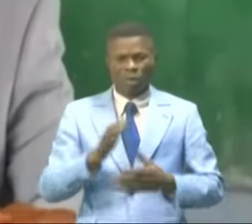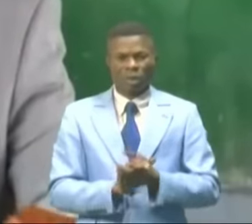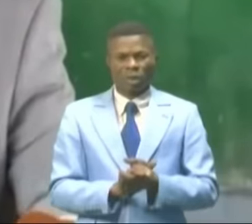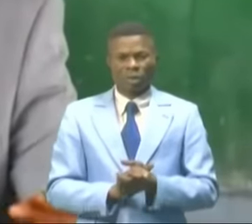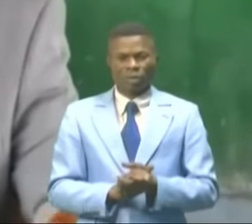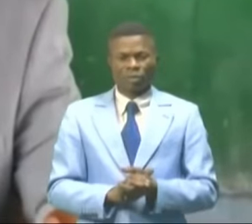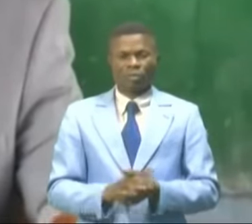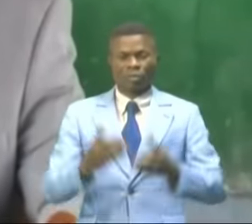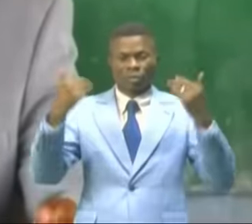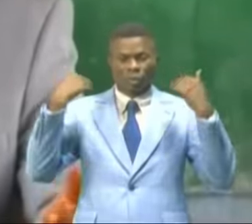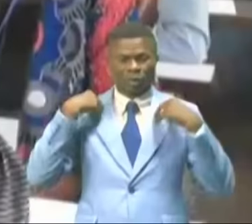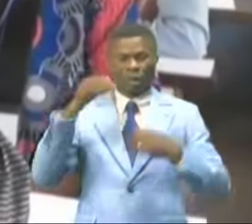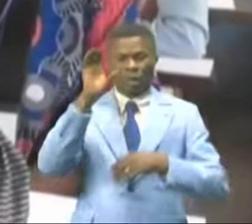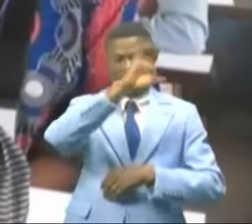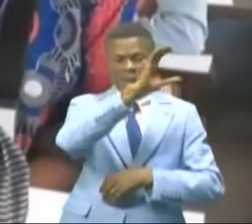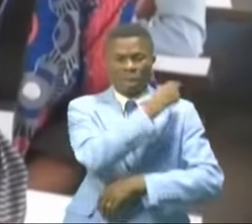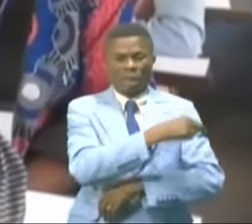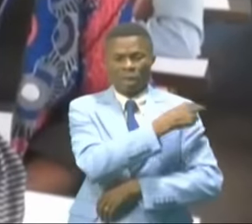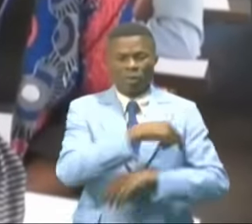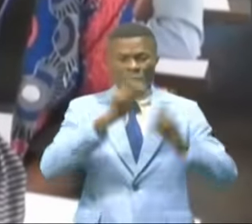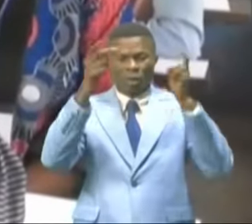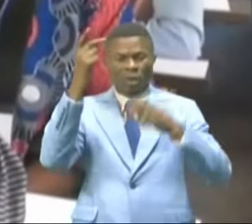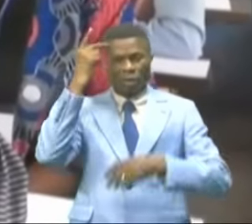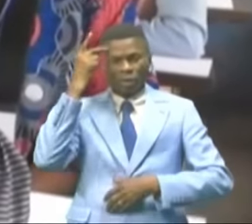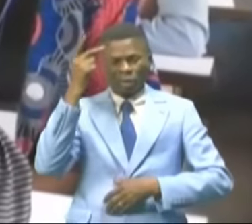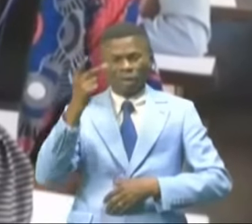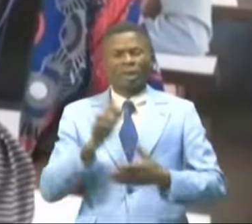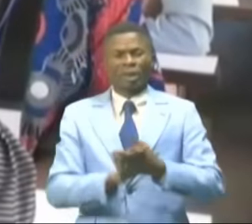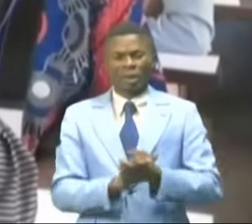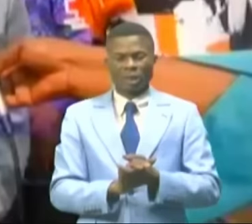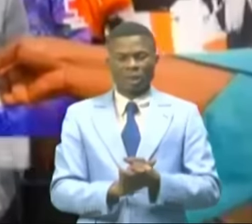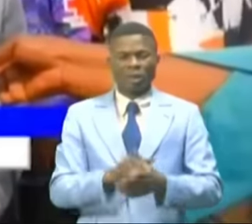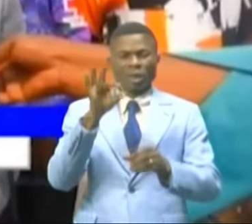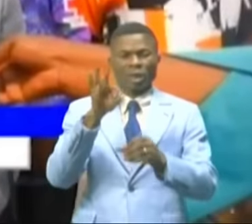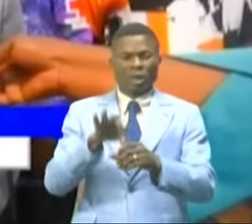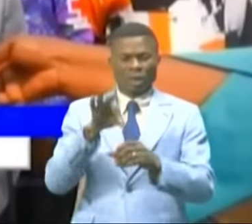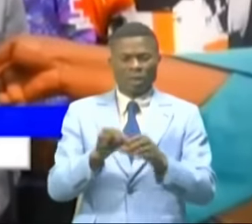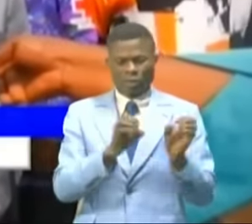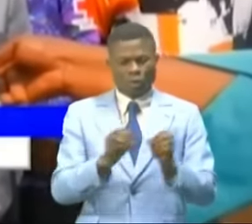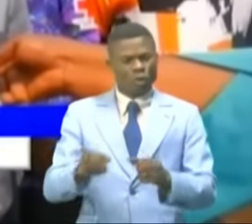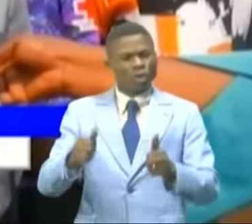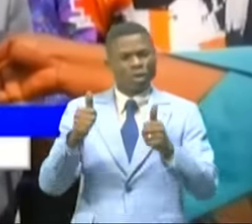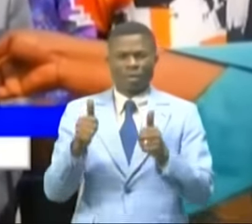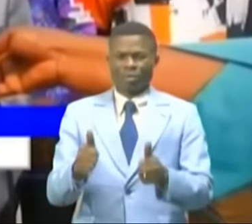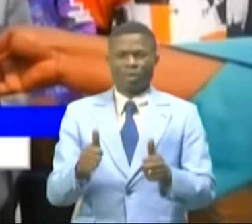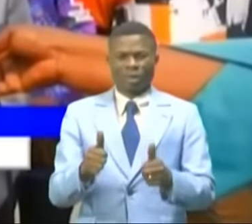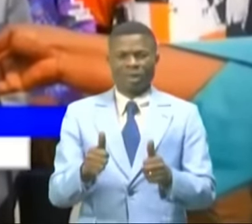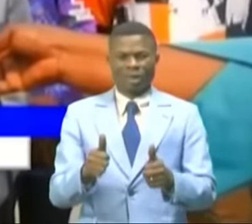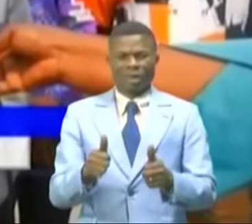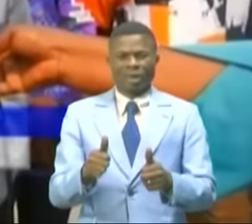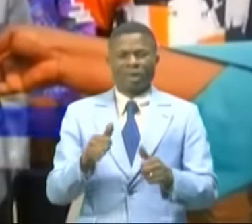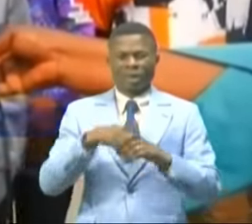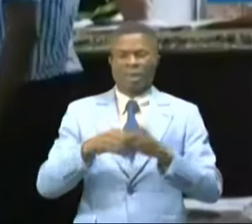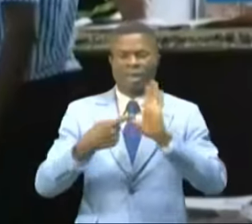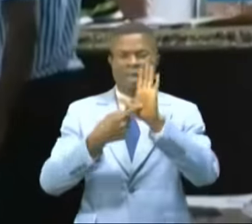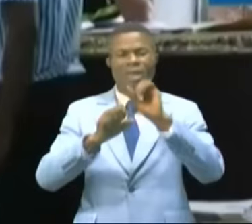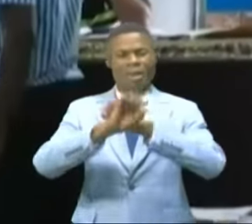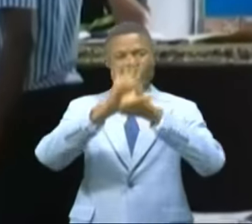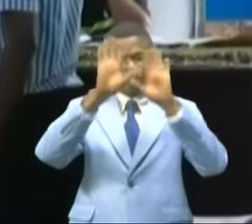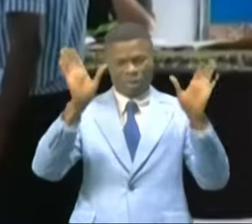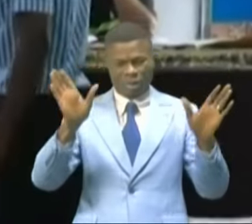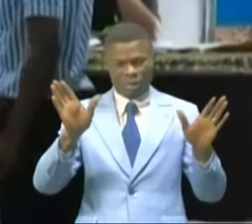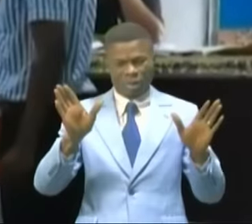de la Croix-Rouge, Kinshasa, se réjouit du déroulement de cette assemblée. Les élections se sont très bien roulées dans la transparence,